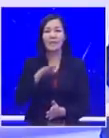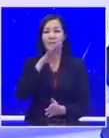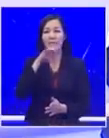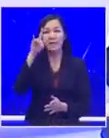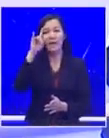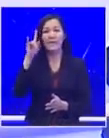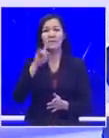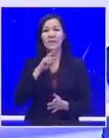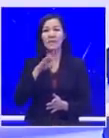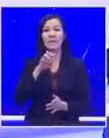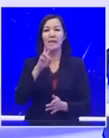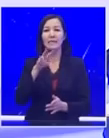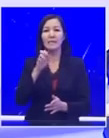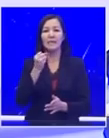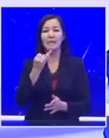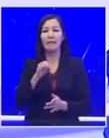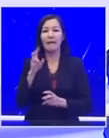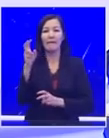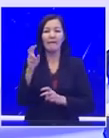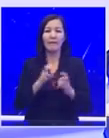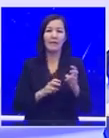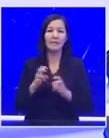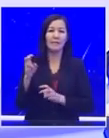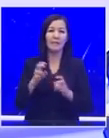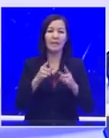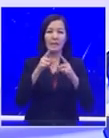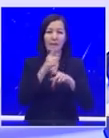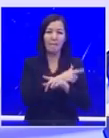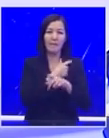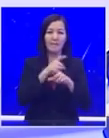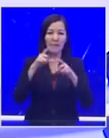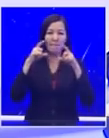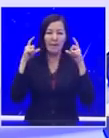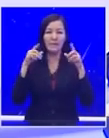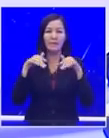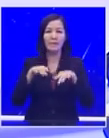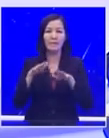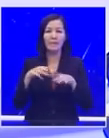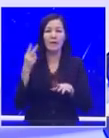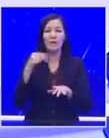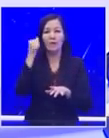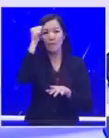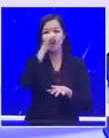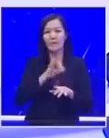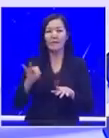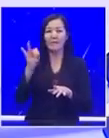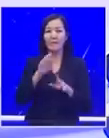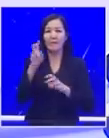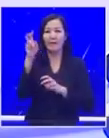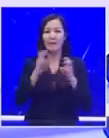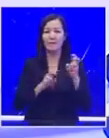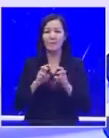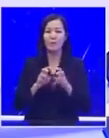Текелдегі Қазақстан текстилайн жеке кәсіпкерлігі медициналық маска тіге бастады. 20 жылдық тарихы бар кәсіпорын елдегі төтенше